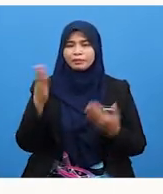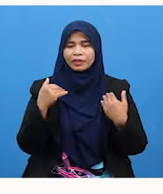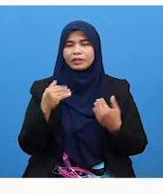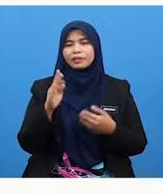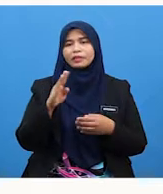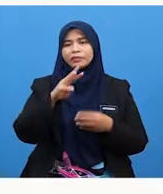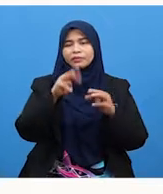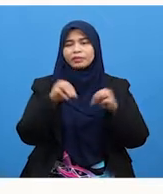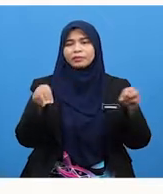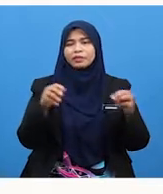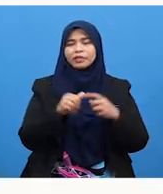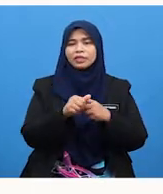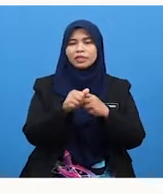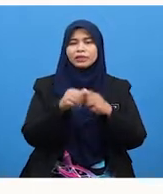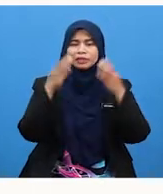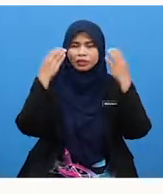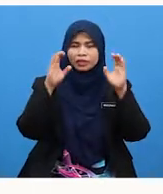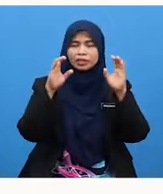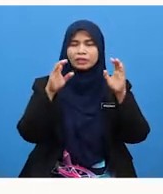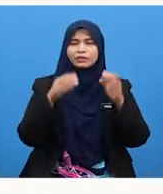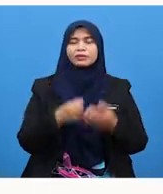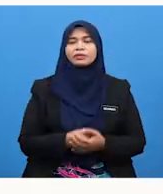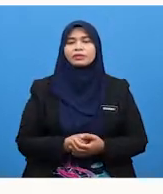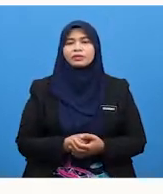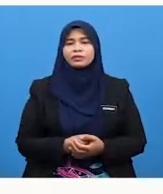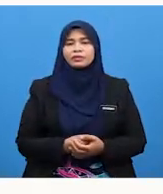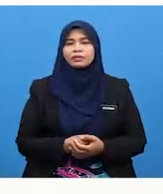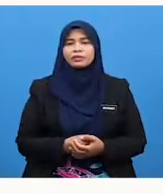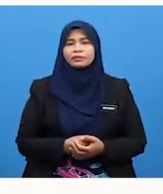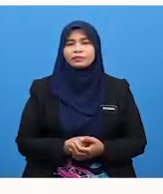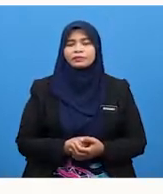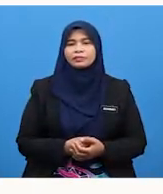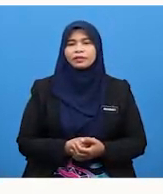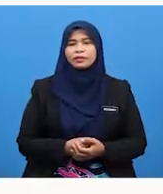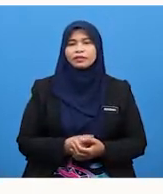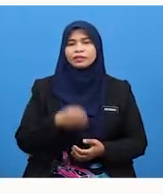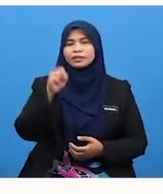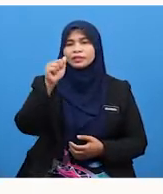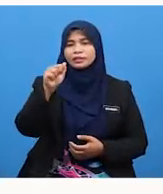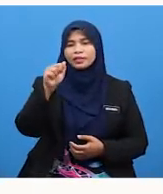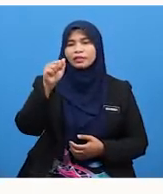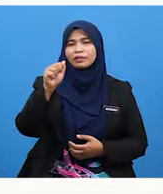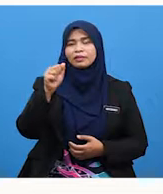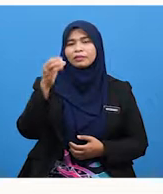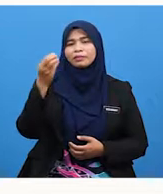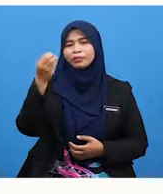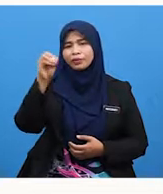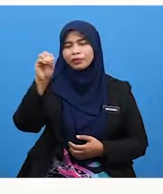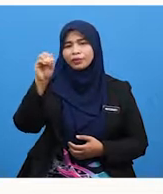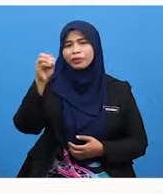Mari murid-murid ikut cikgu menyebut nilai-nilai tempat. Sa,